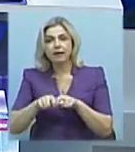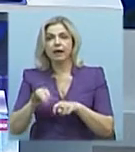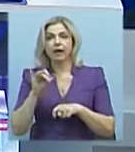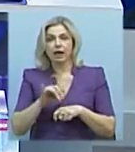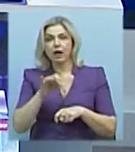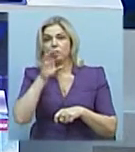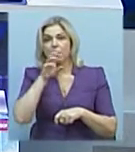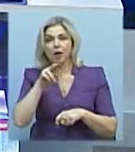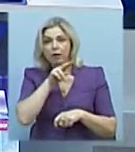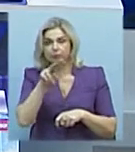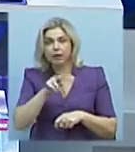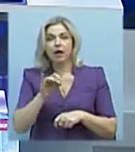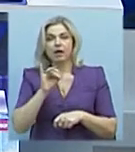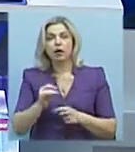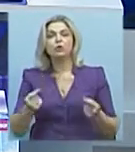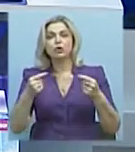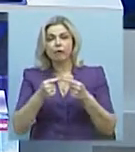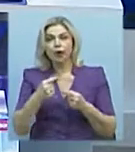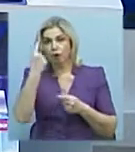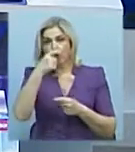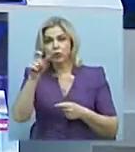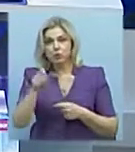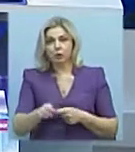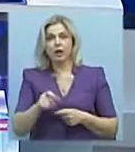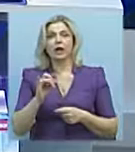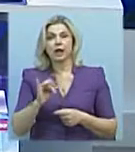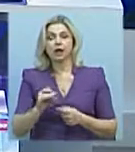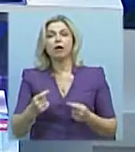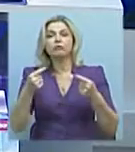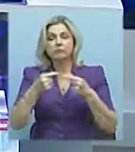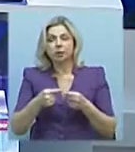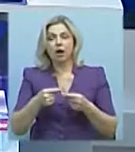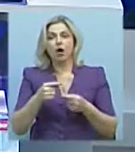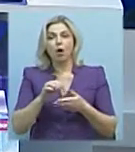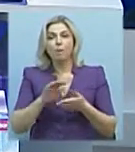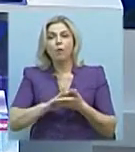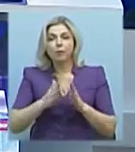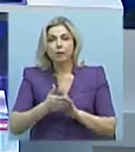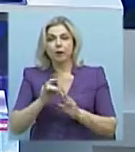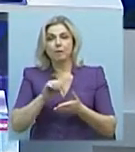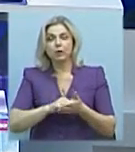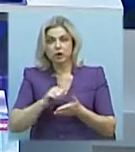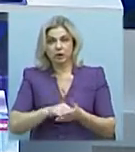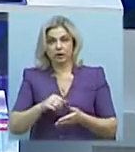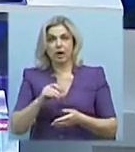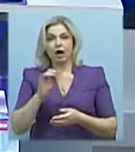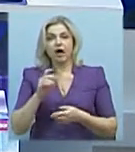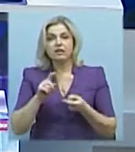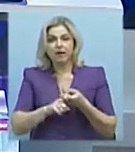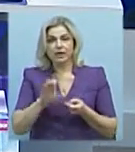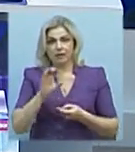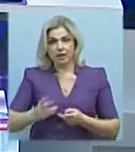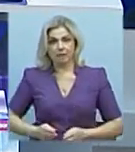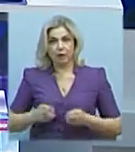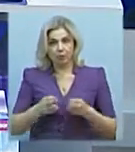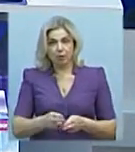кінологи. Правоохоронці встановлюють особу чоловіка, з'ясовують обставини події та осіб, причетних до вбивства. На місці